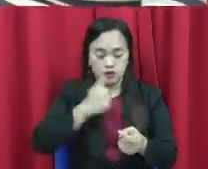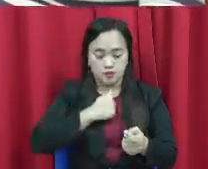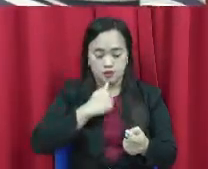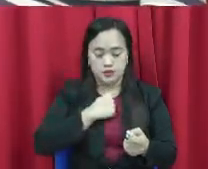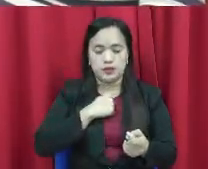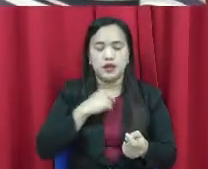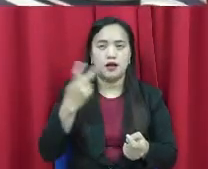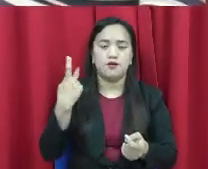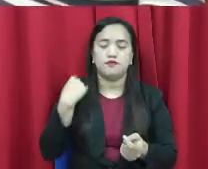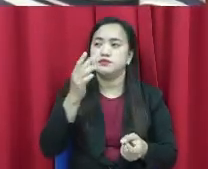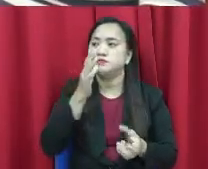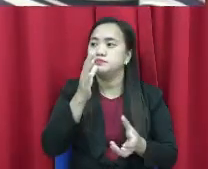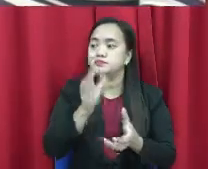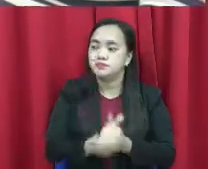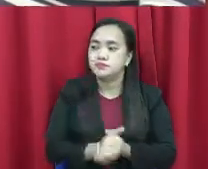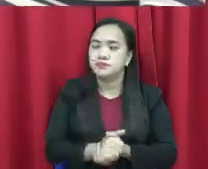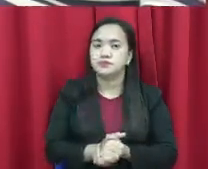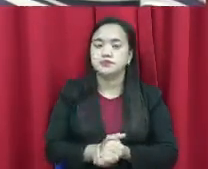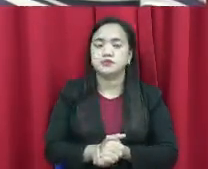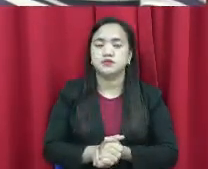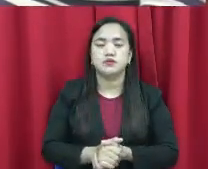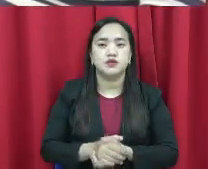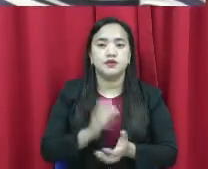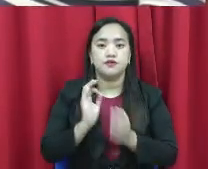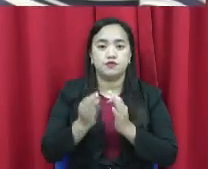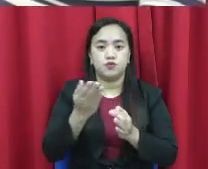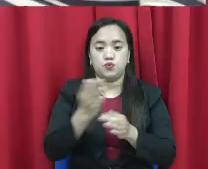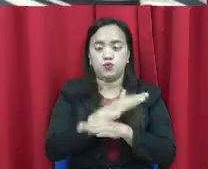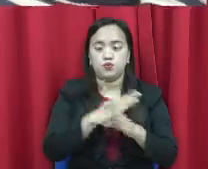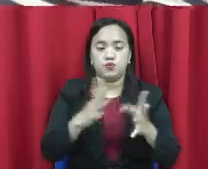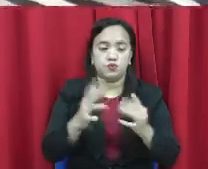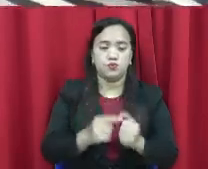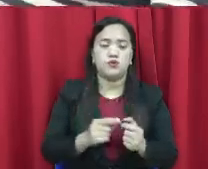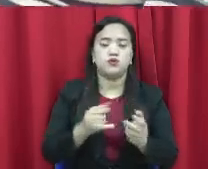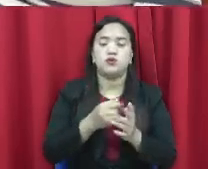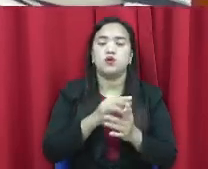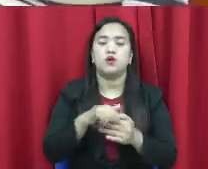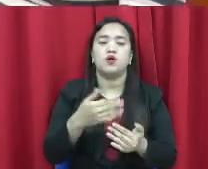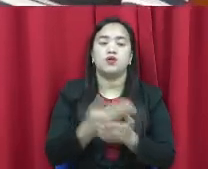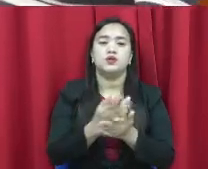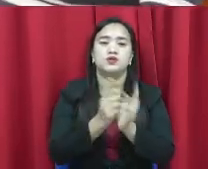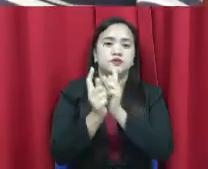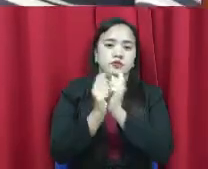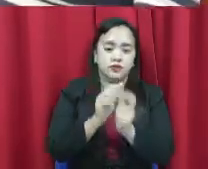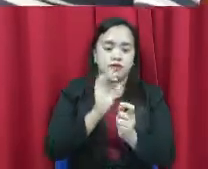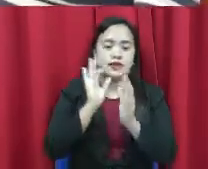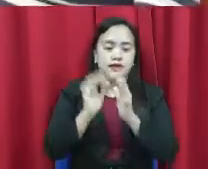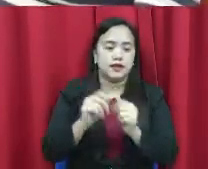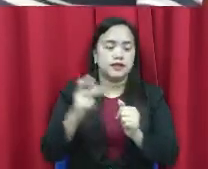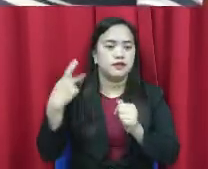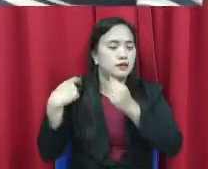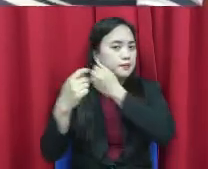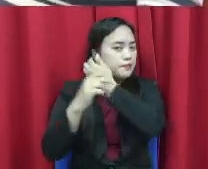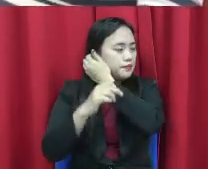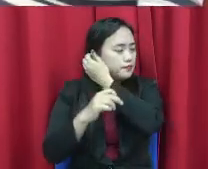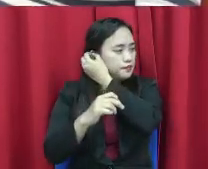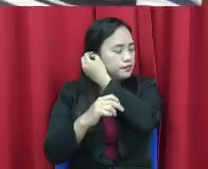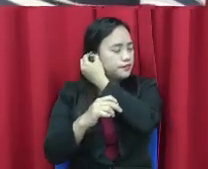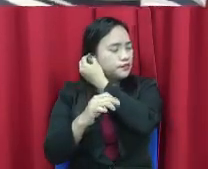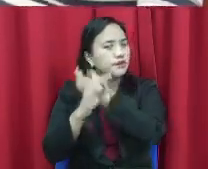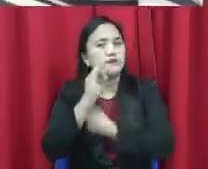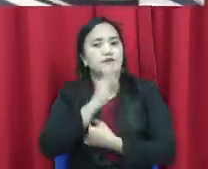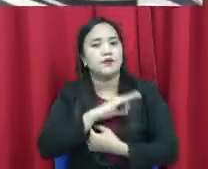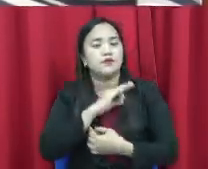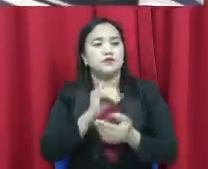mo may as asawa ko may anak sa ayon sa gusto mo ah kasama sila makikinabang sila sa benepisyong madudulot